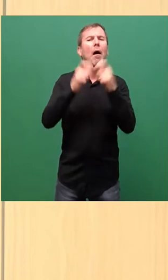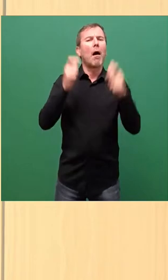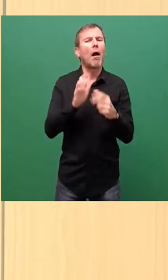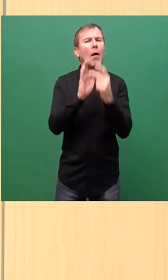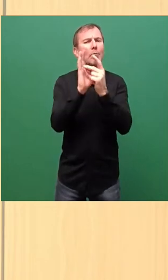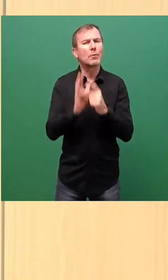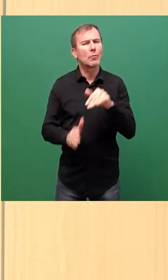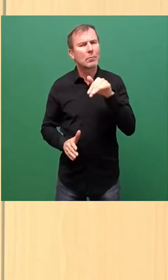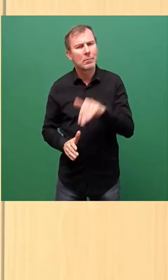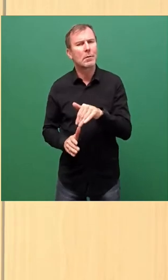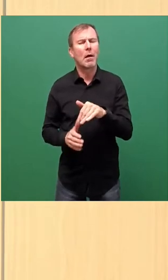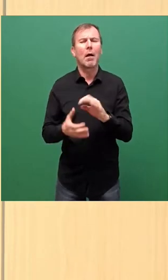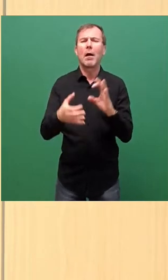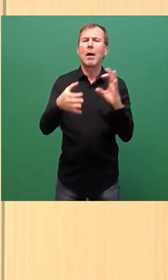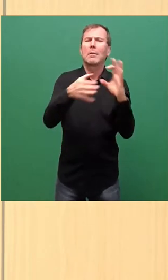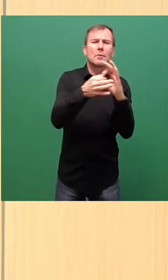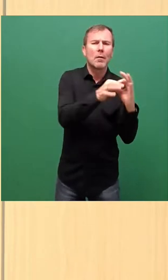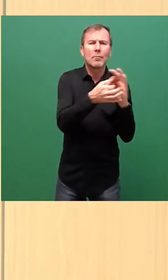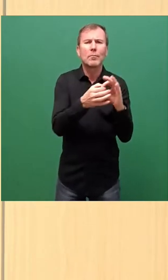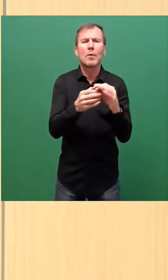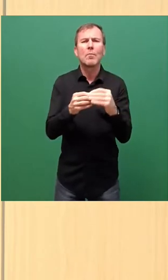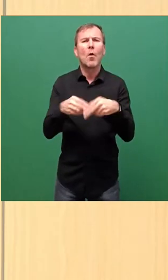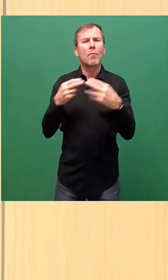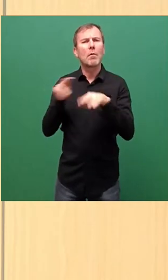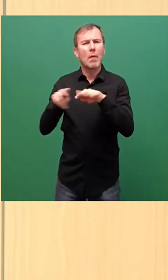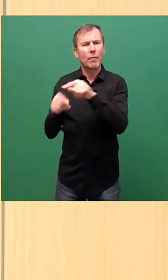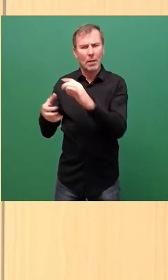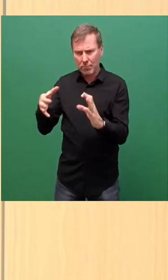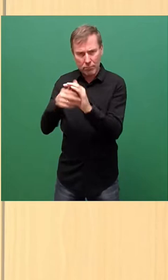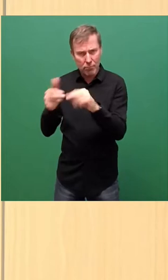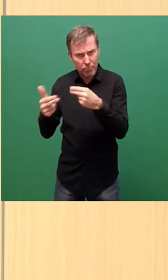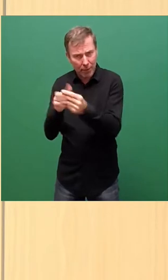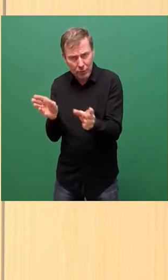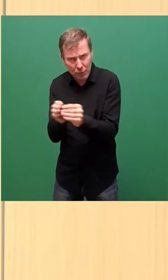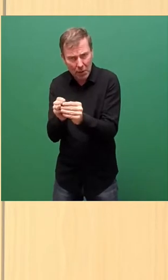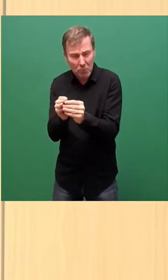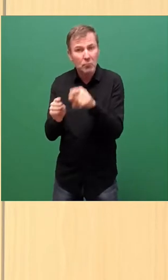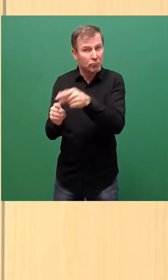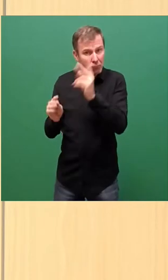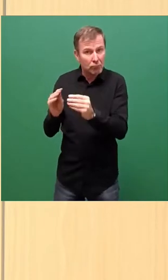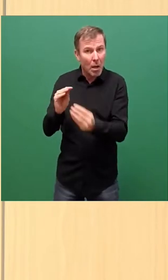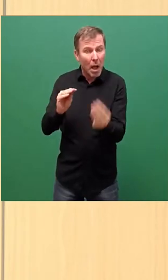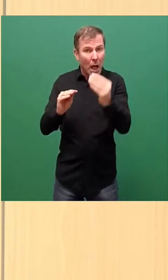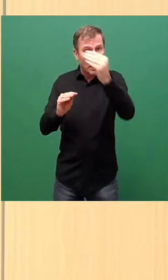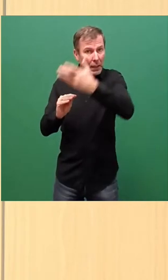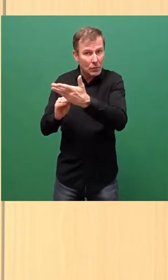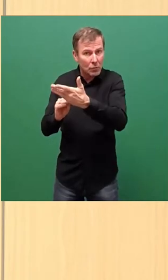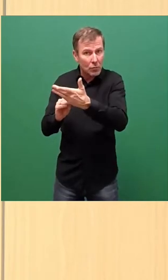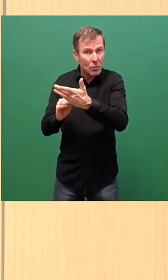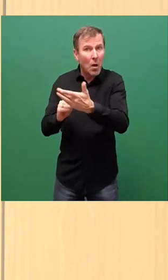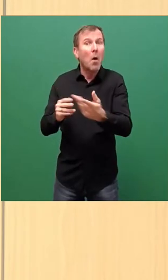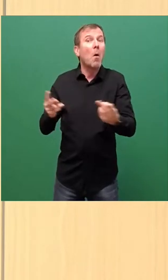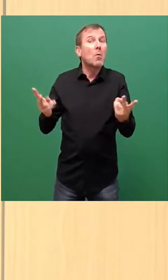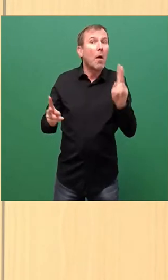das im Zusammenspiel mit dem ÖPNV? Ist es wirklich eine Ergänzung oder wird es dann doch in gewissen Quartieren zur